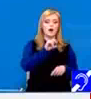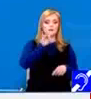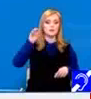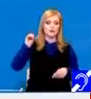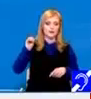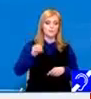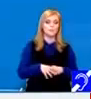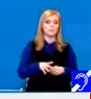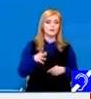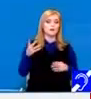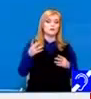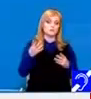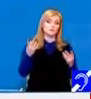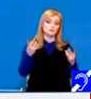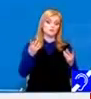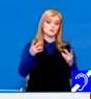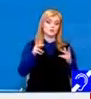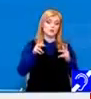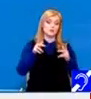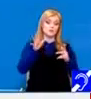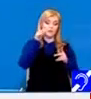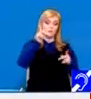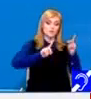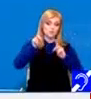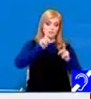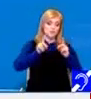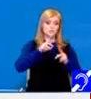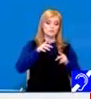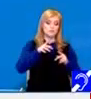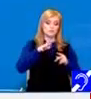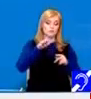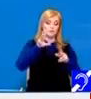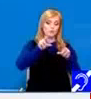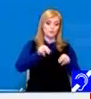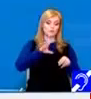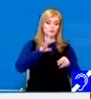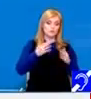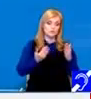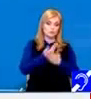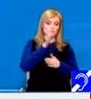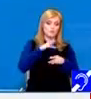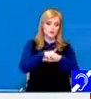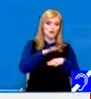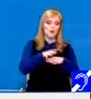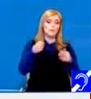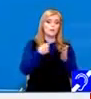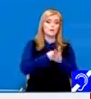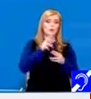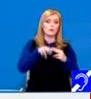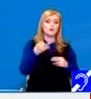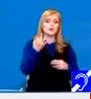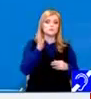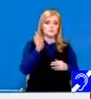în Energetică ar urma în cadrul unei ședințe să revadă tarifele pentru consumatorii finali.